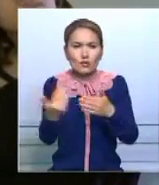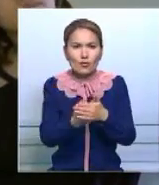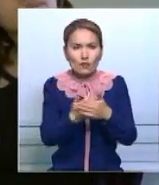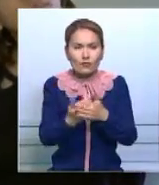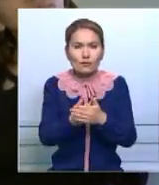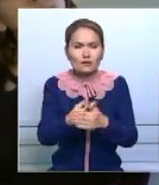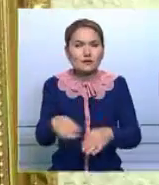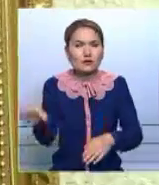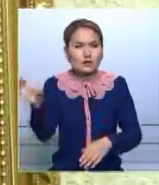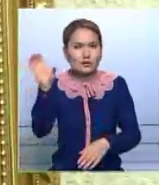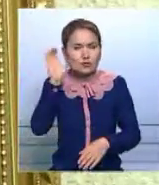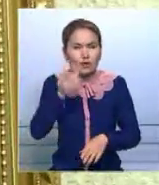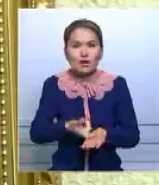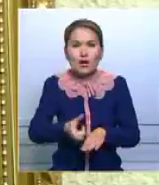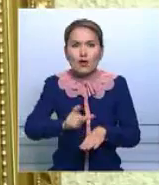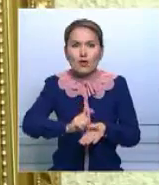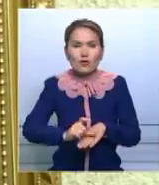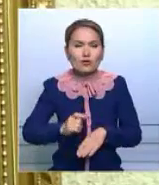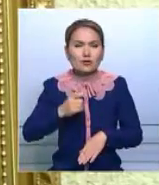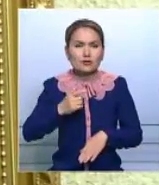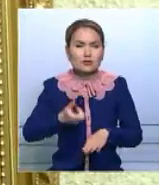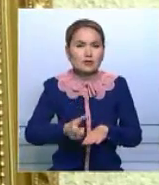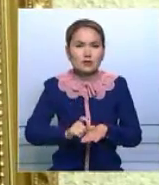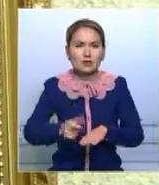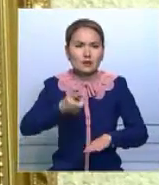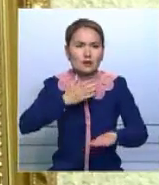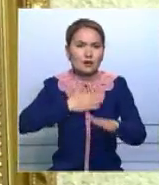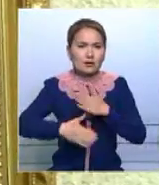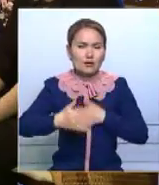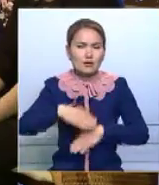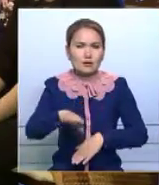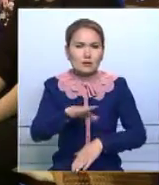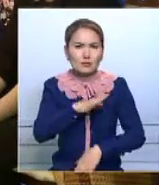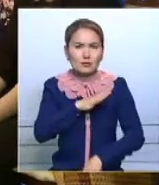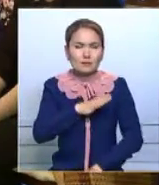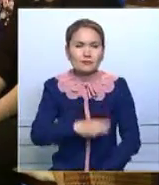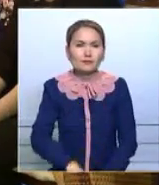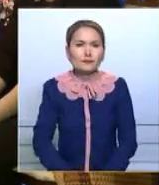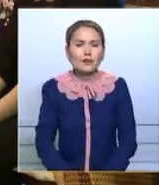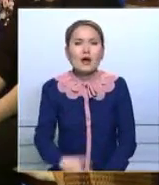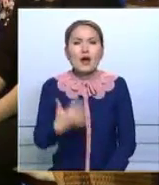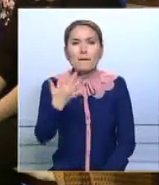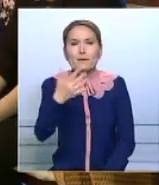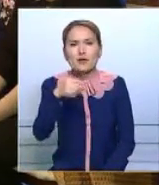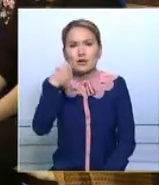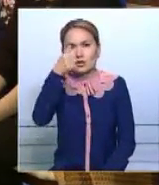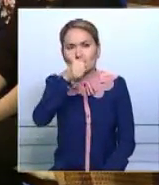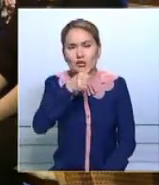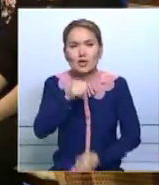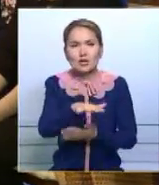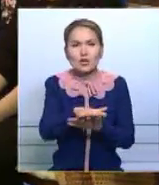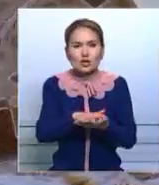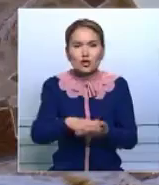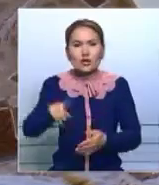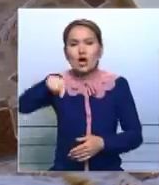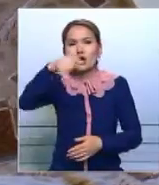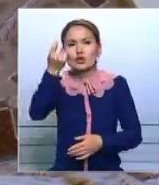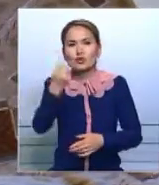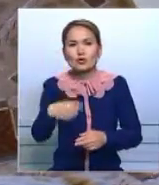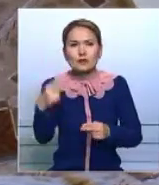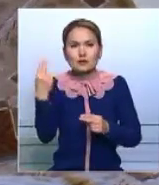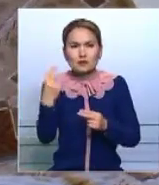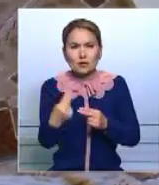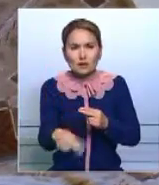жылап, бір күліп аспанға оқ атып қуандық деп еске алады ардагер ол күнді. 5 жылға созылған сұрапыл соғыс біткенімен